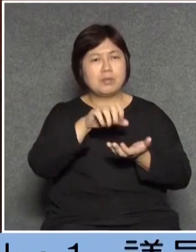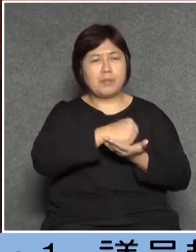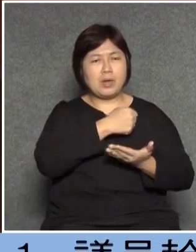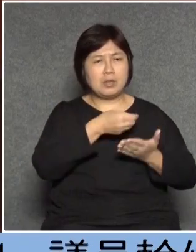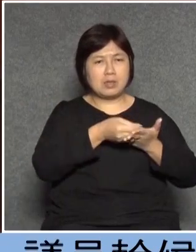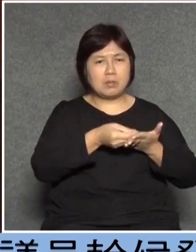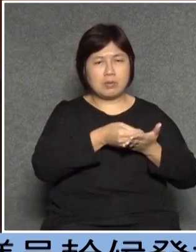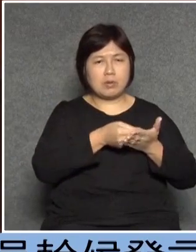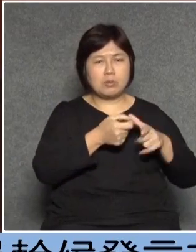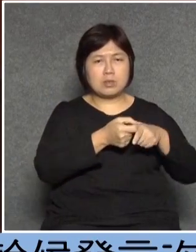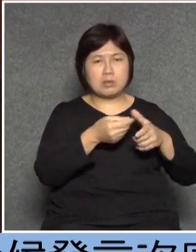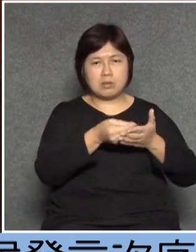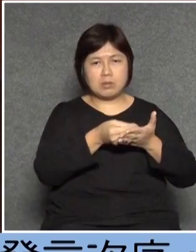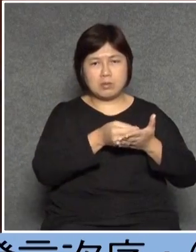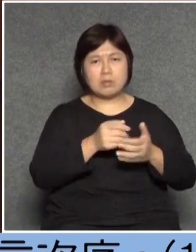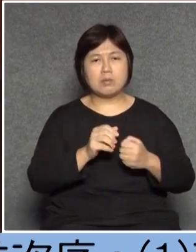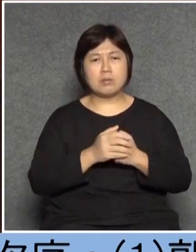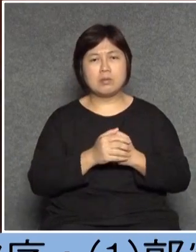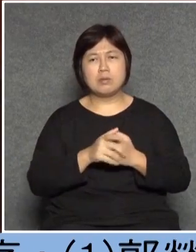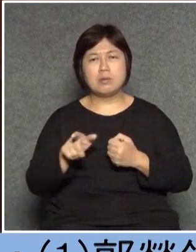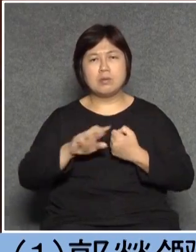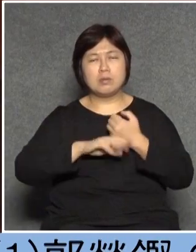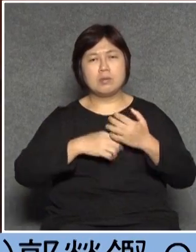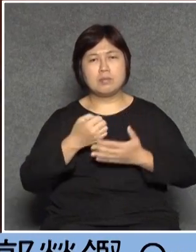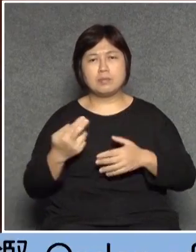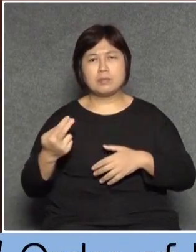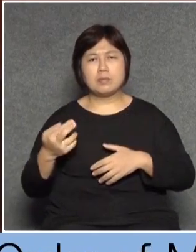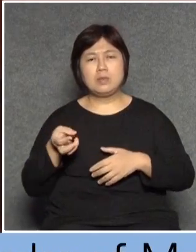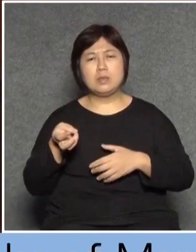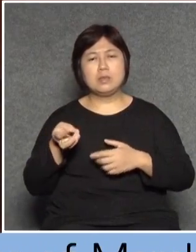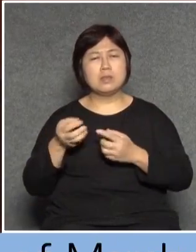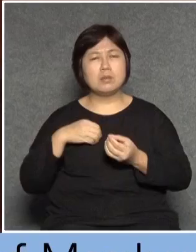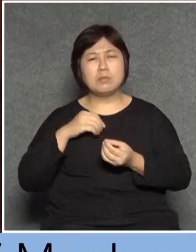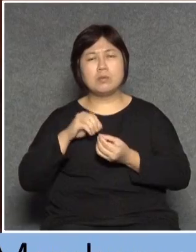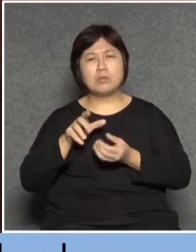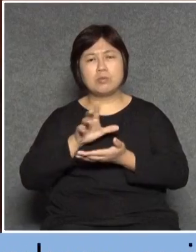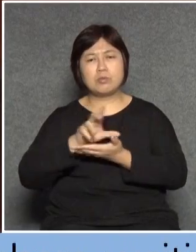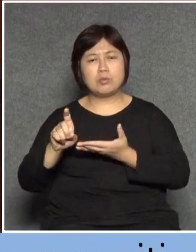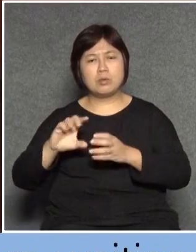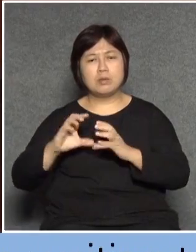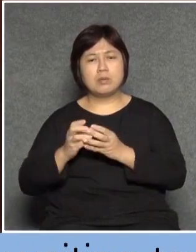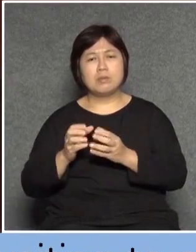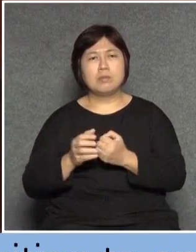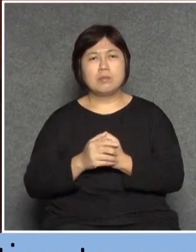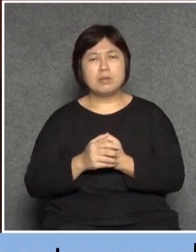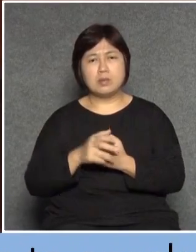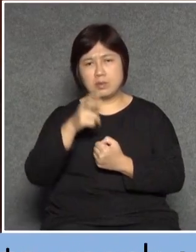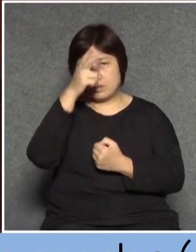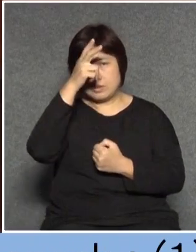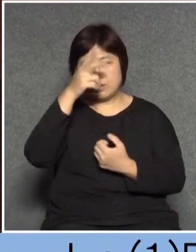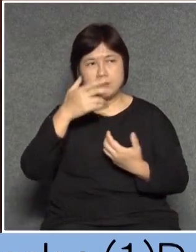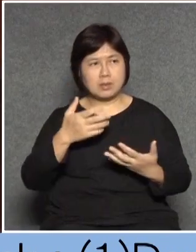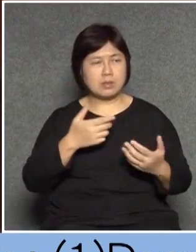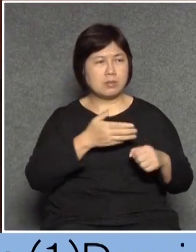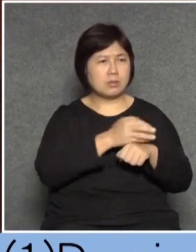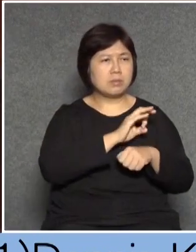等。嗱，講到底，呢一條條例草案屬於少關注嘅專業範圍。政府就趁社會